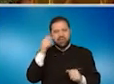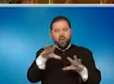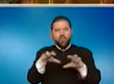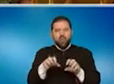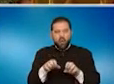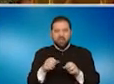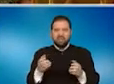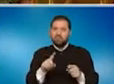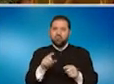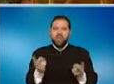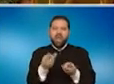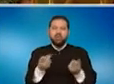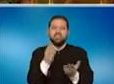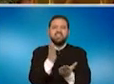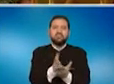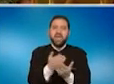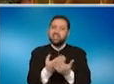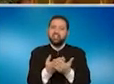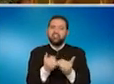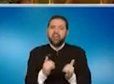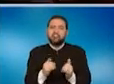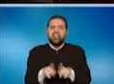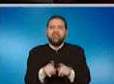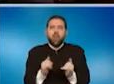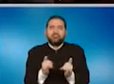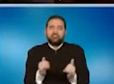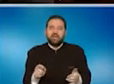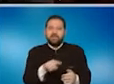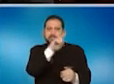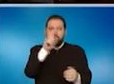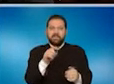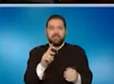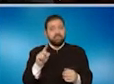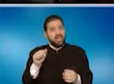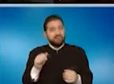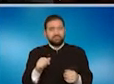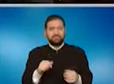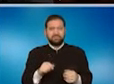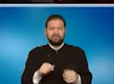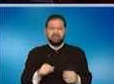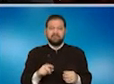și dreptatea, care sunt mult mai eficiente. De ce acest lucru? În mod firesc caută lucrurile acestea.